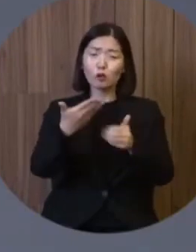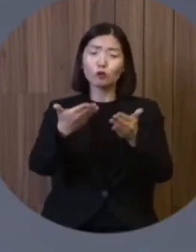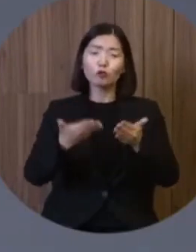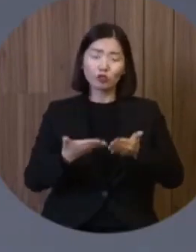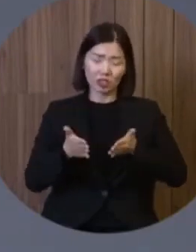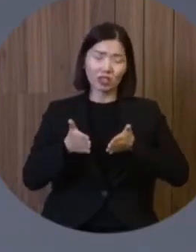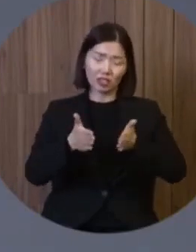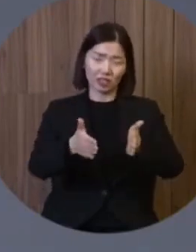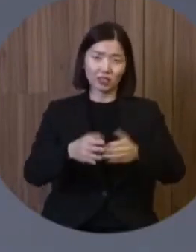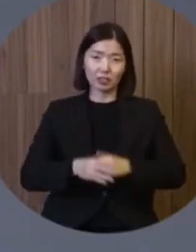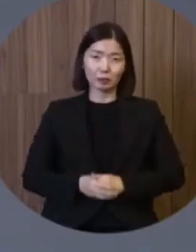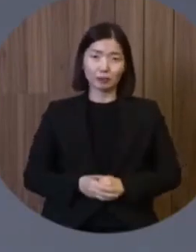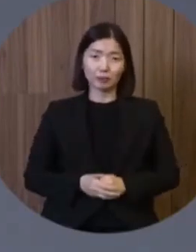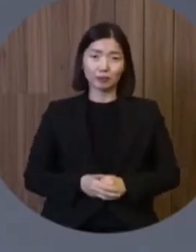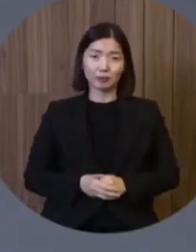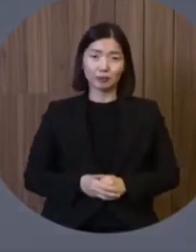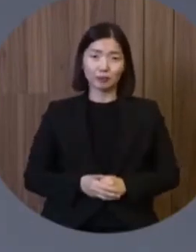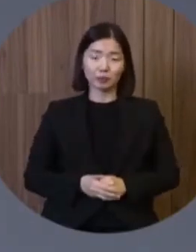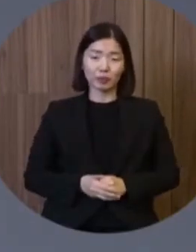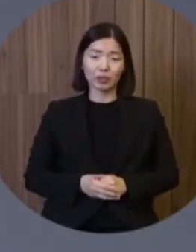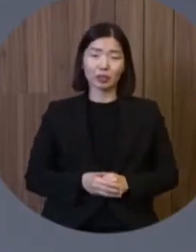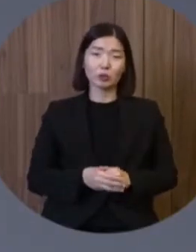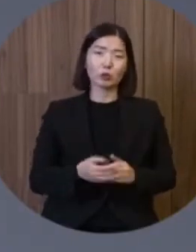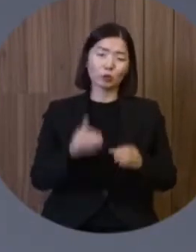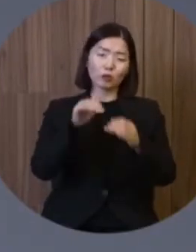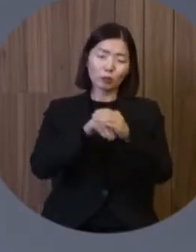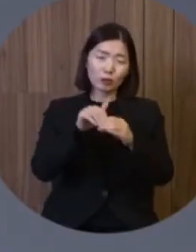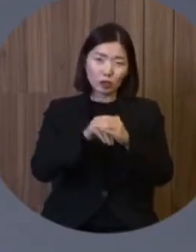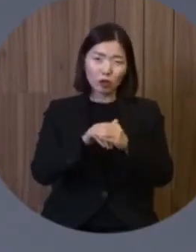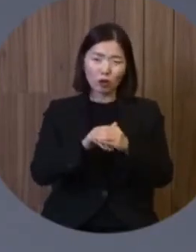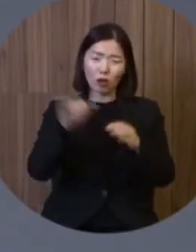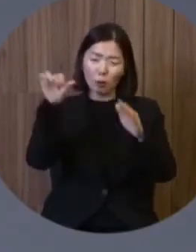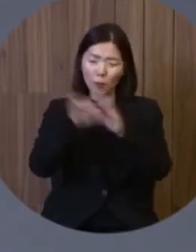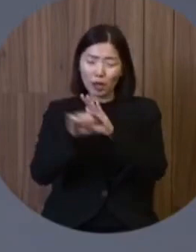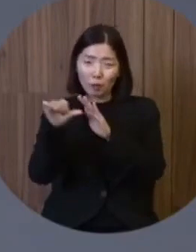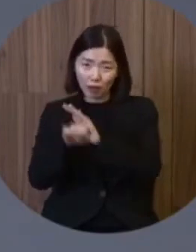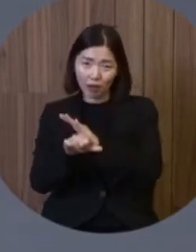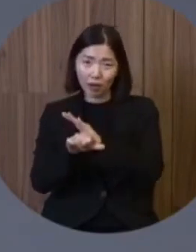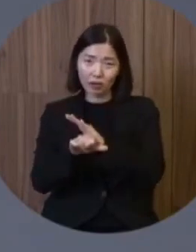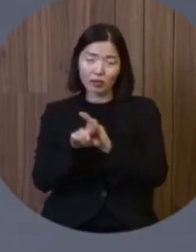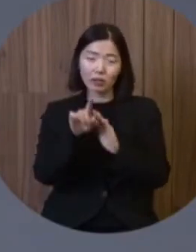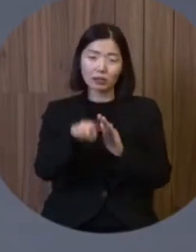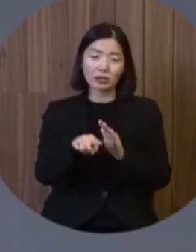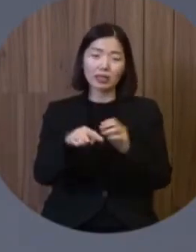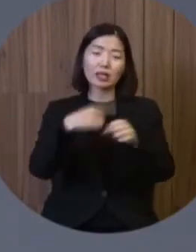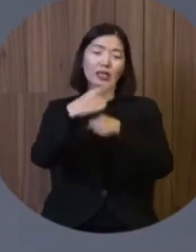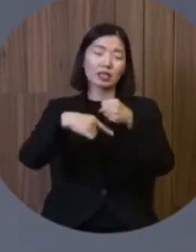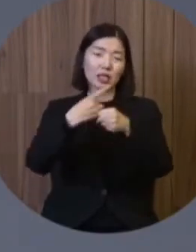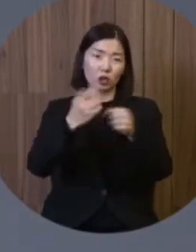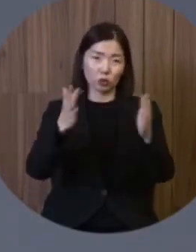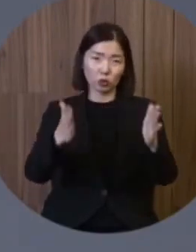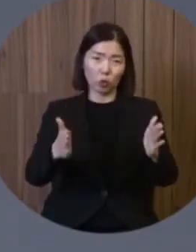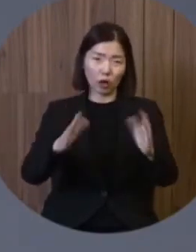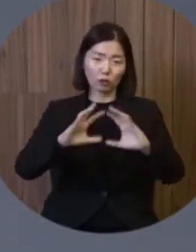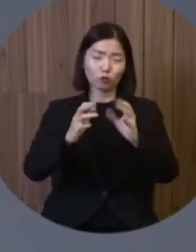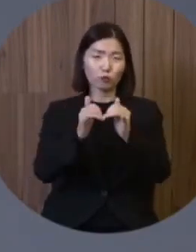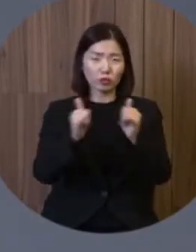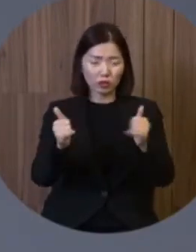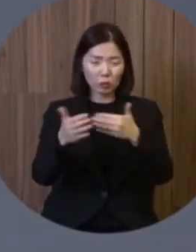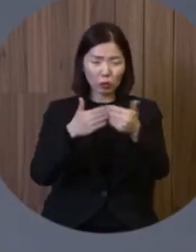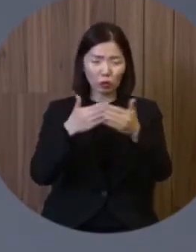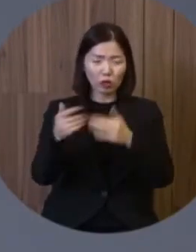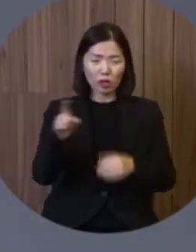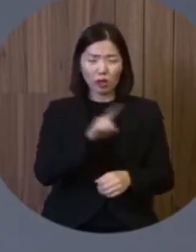때문에 그렇습니다. 총선 승리와 보궐선거 패배 사이 그 1년간 우리 국민이